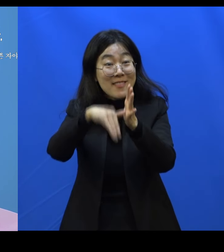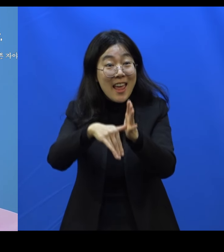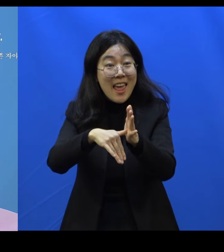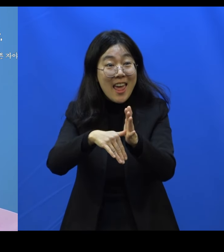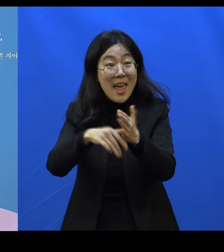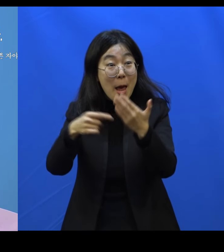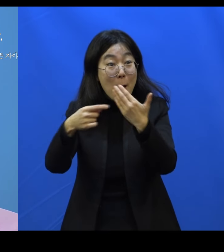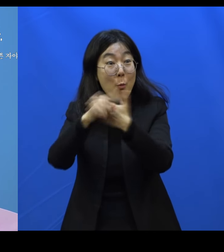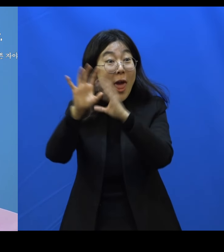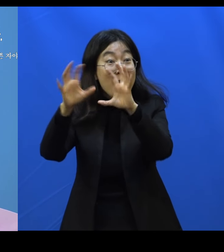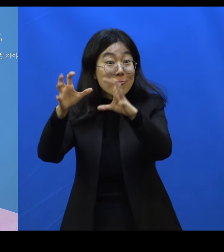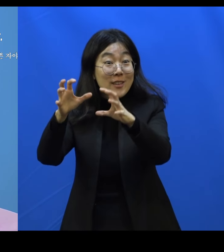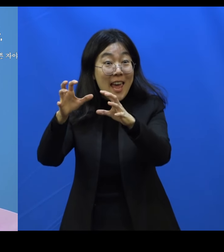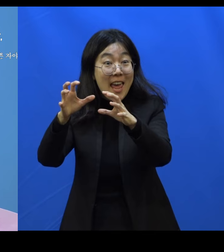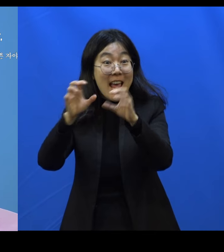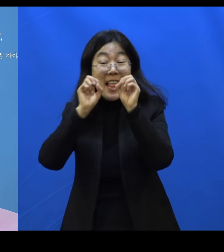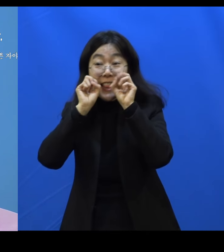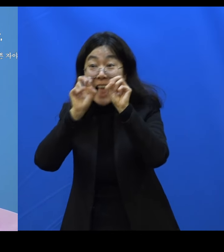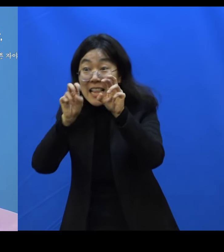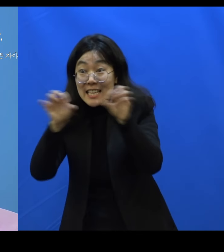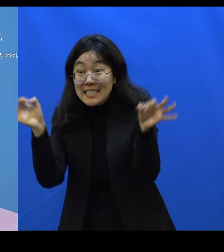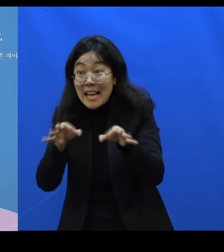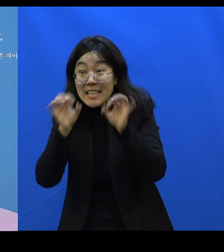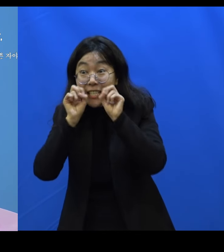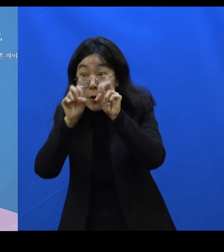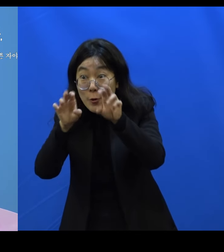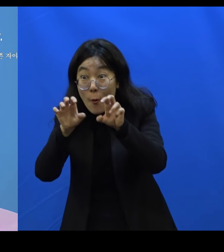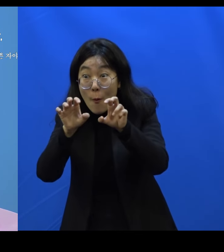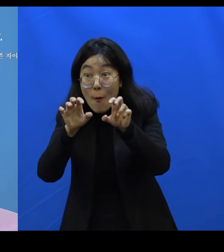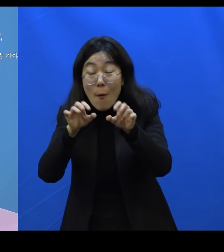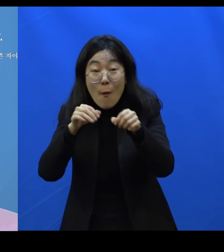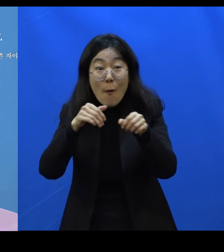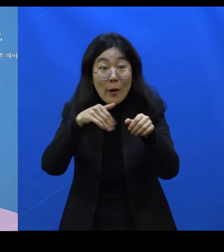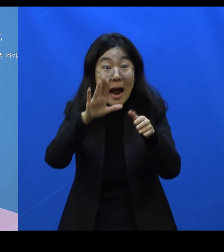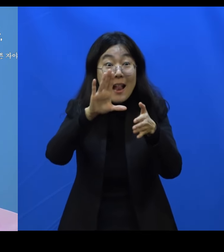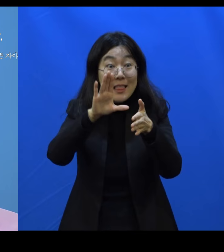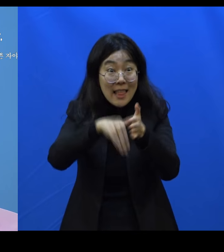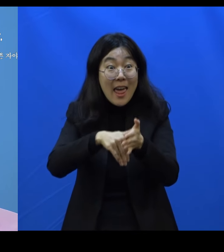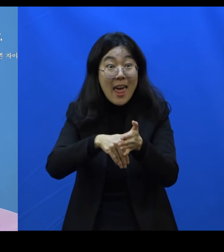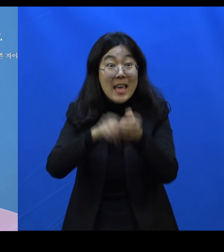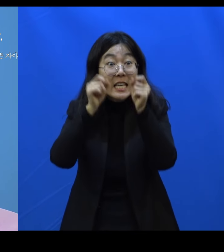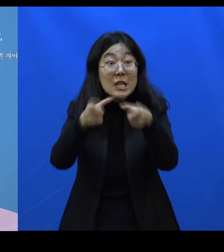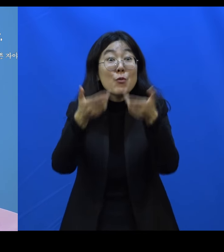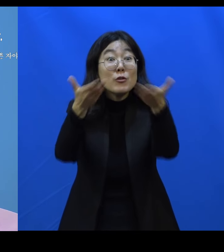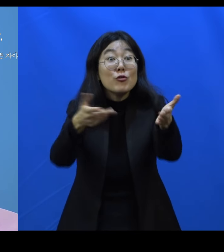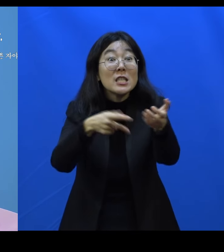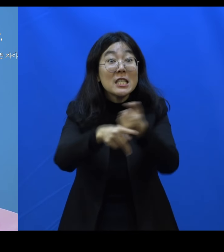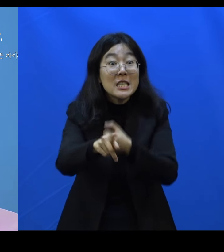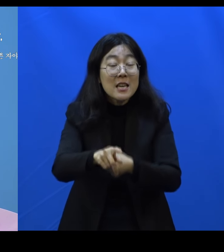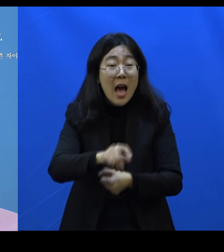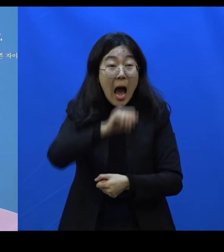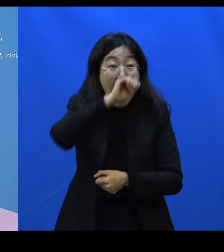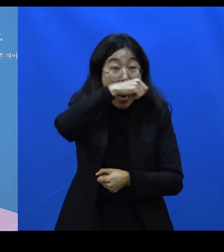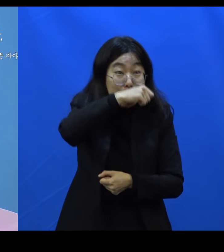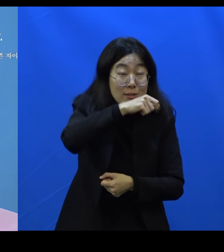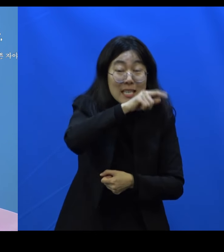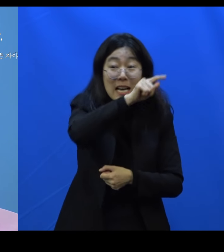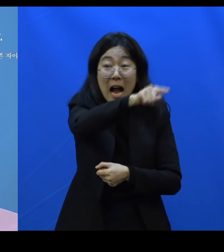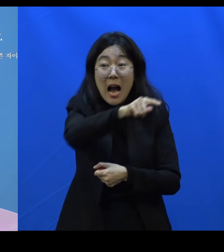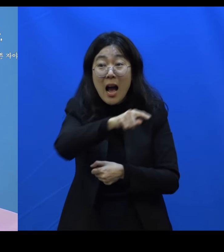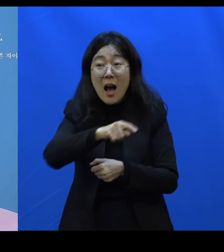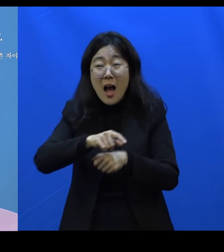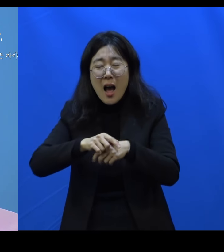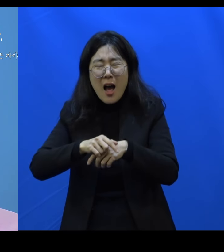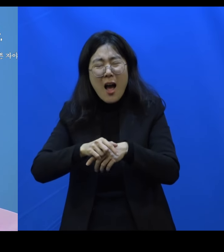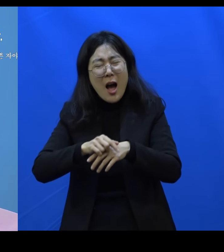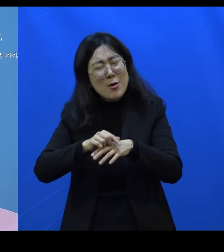기회예요. 불러내시는 거예요. 하나님 불러내시는 거예요. 내 자기 세계에 갇혀 있는데 그냥 아프리카나 저 아시아에 막 빈민촌에